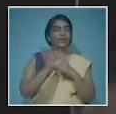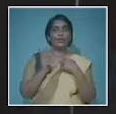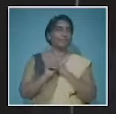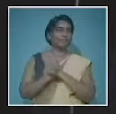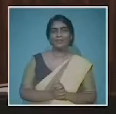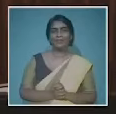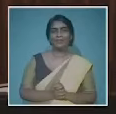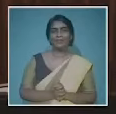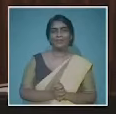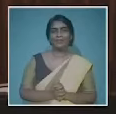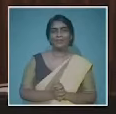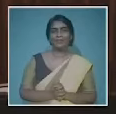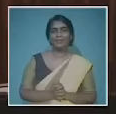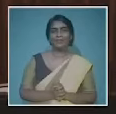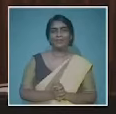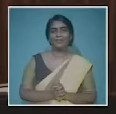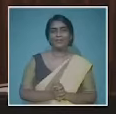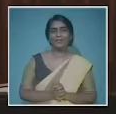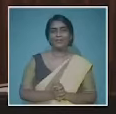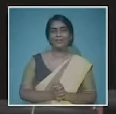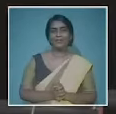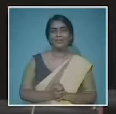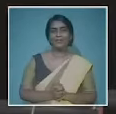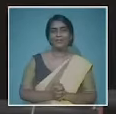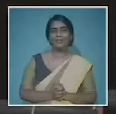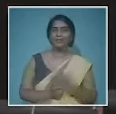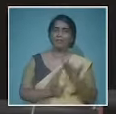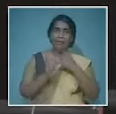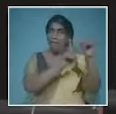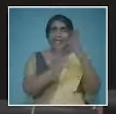ගිහිල්ලත් නැ යන්නෙත් නැ. ඒකයි ඔබතුමා දැන් එහෙම යන්නේ නැත්නම් තියෙන්නේ මං එක්ක ගමන යන්න.